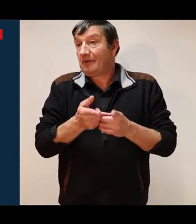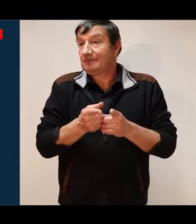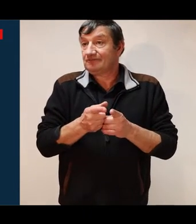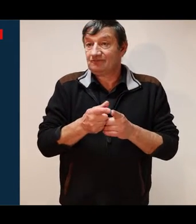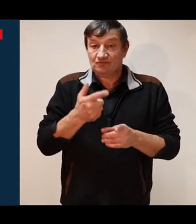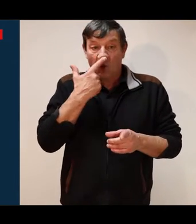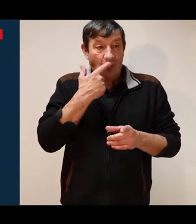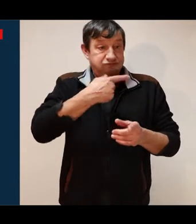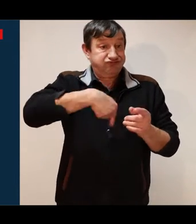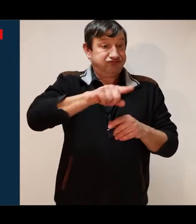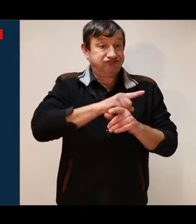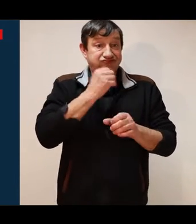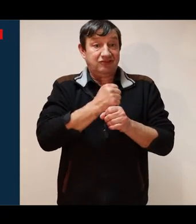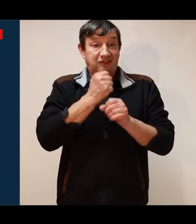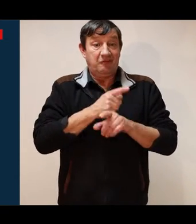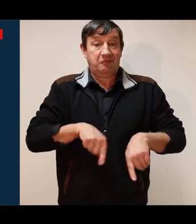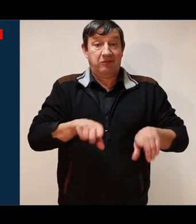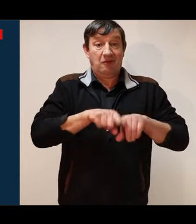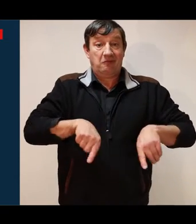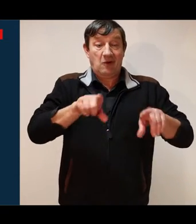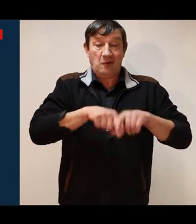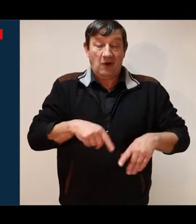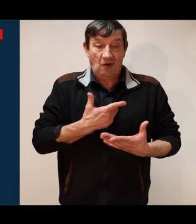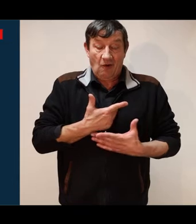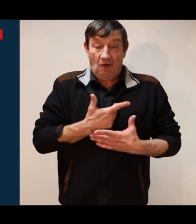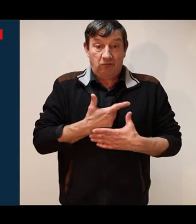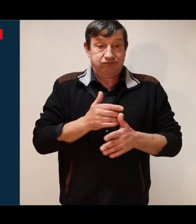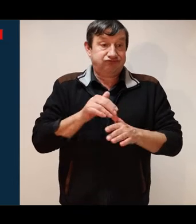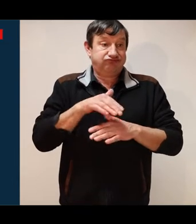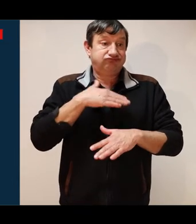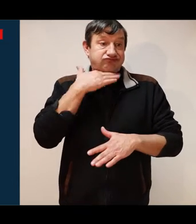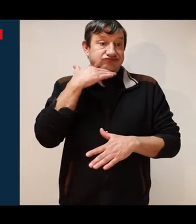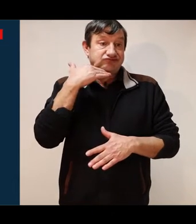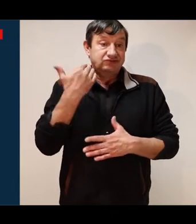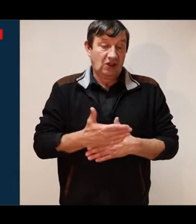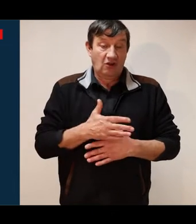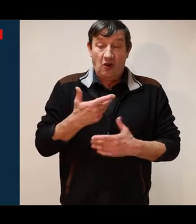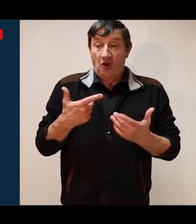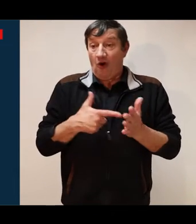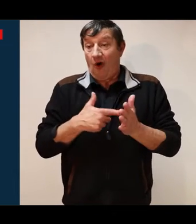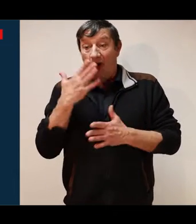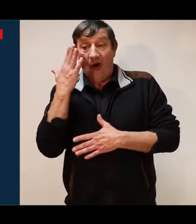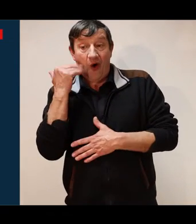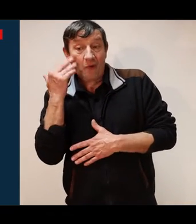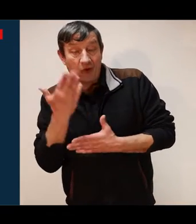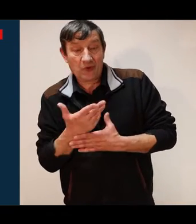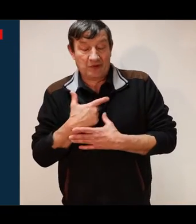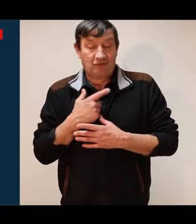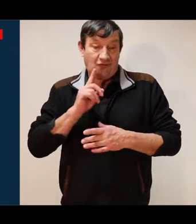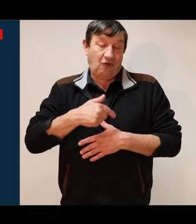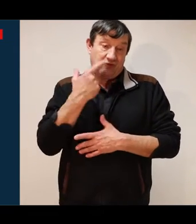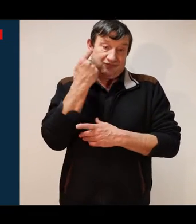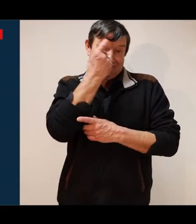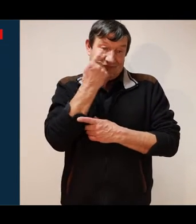l'impression d'avoir fait un peu le tour de mon activité, quand j'ai l'impression que je vais commencer à m'ennuyer, ça c'est logique de se poser la